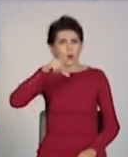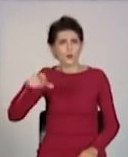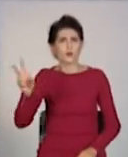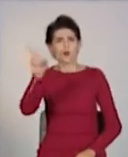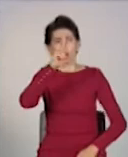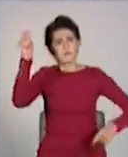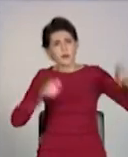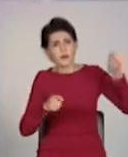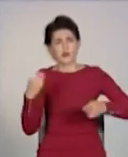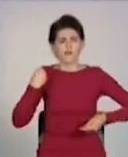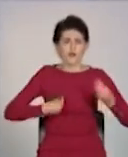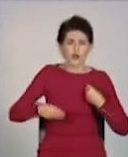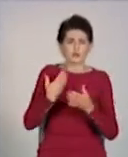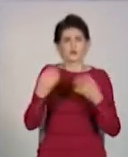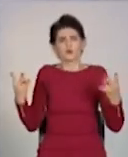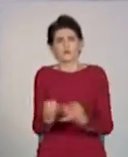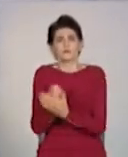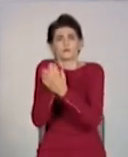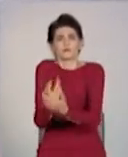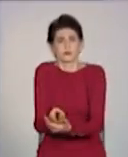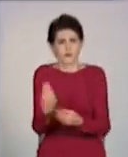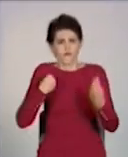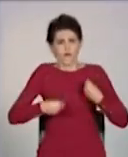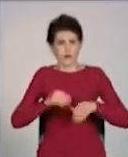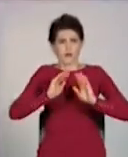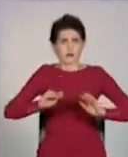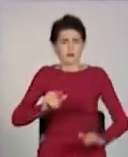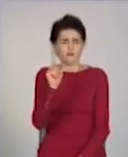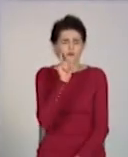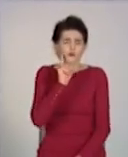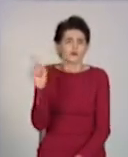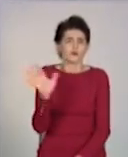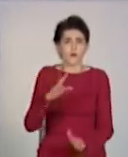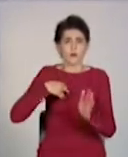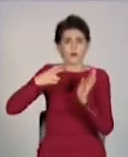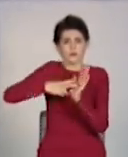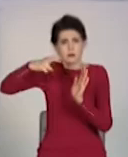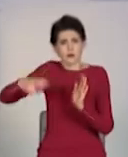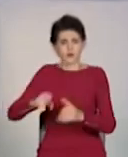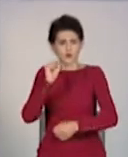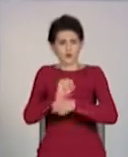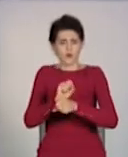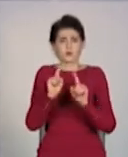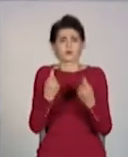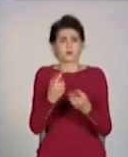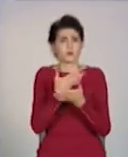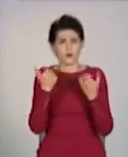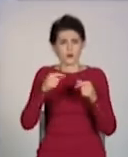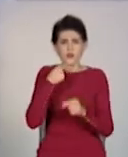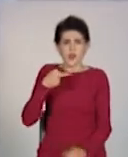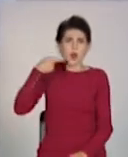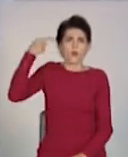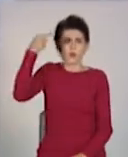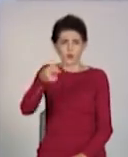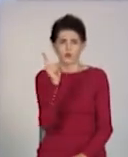з вещами, в лікарню ложиться. І от пристатися, або там його висадять, або далі туди повезуть. Що